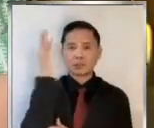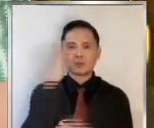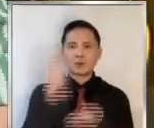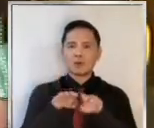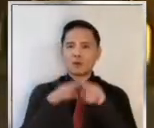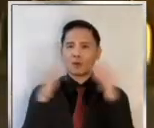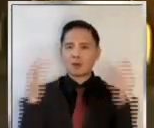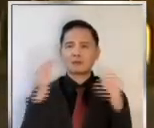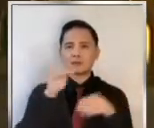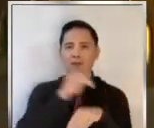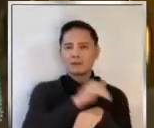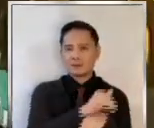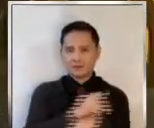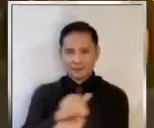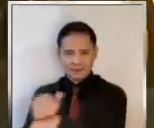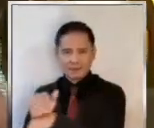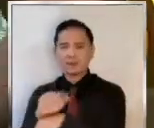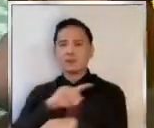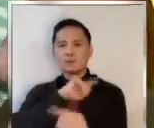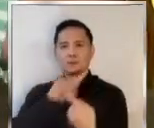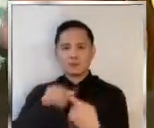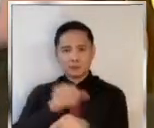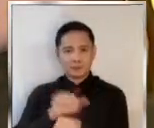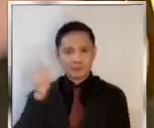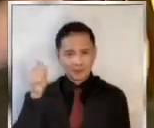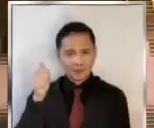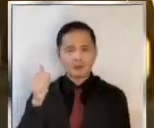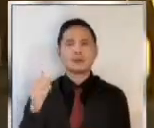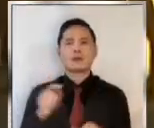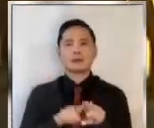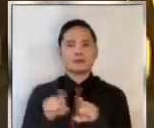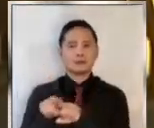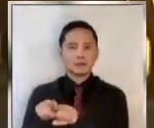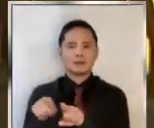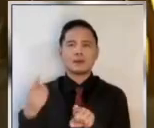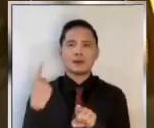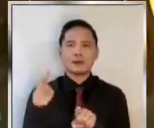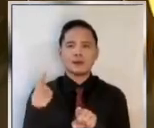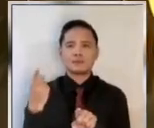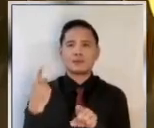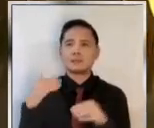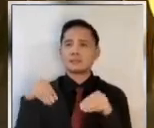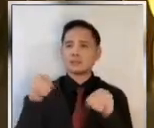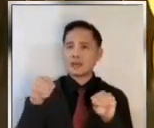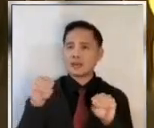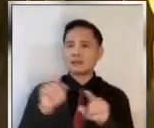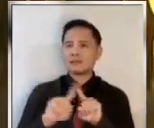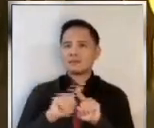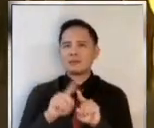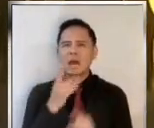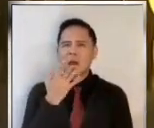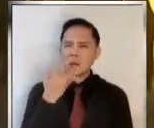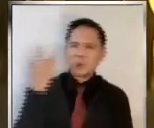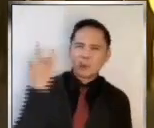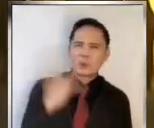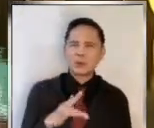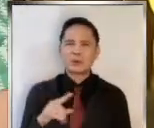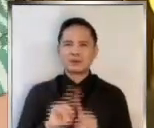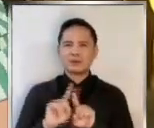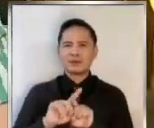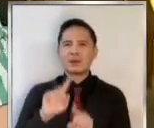10 ng gabi. At hanggang sa mga oras na ito, Mike, ay meron pa rin nagtitinda rito ng napakasasarap na mga puto bongbong